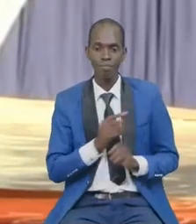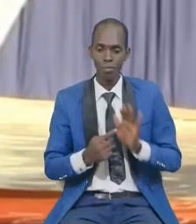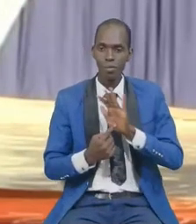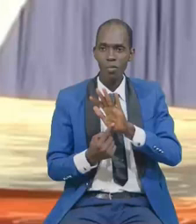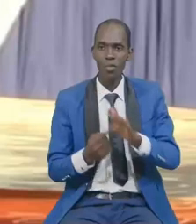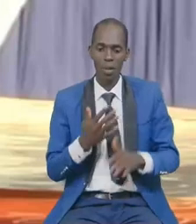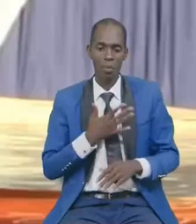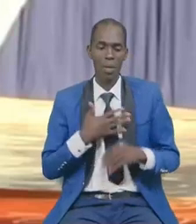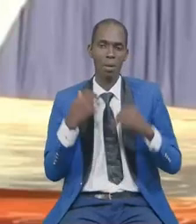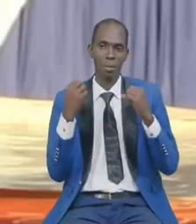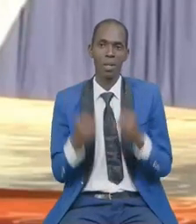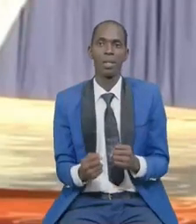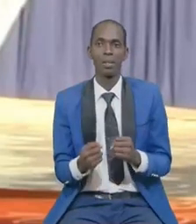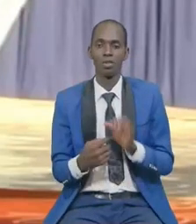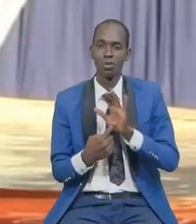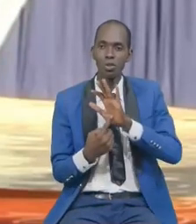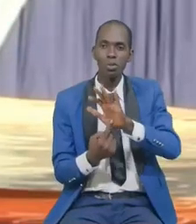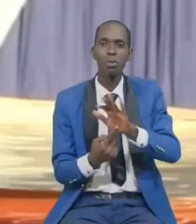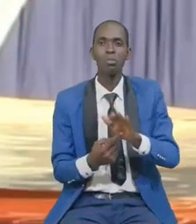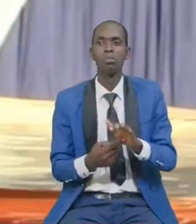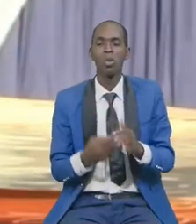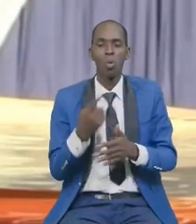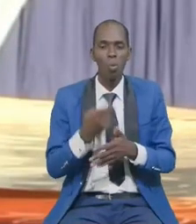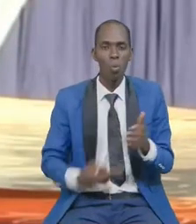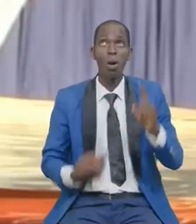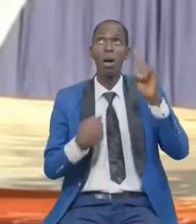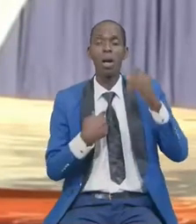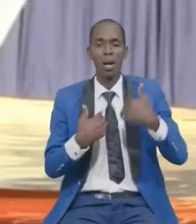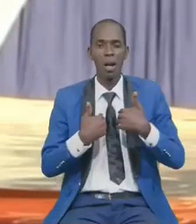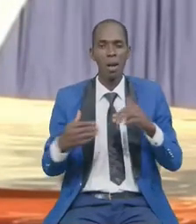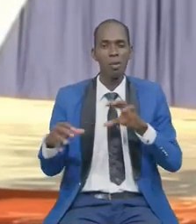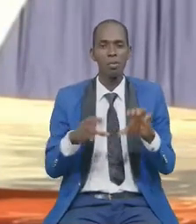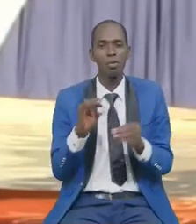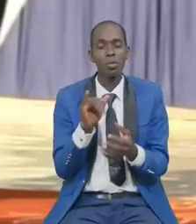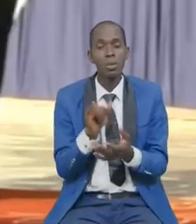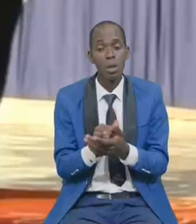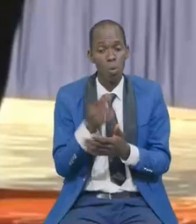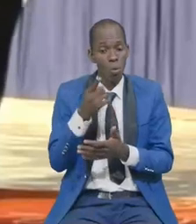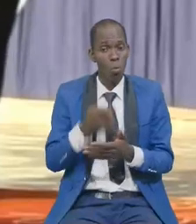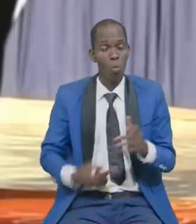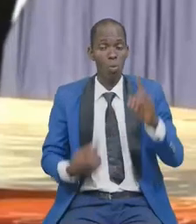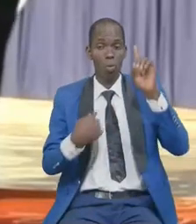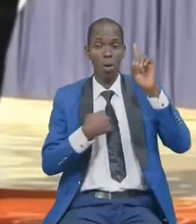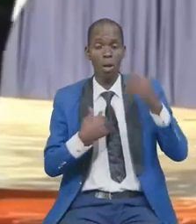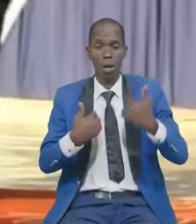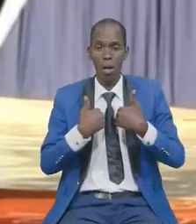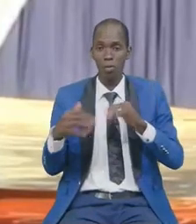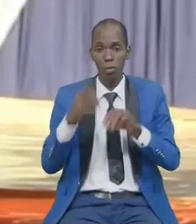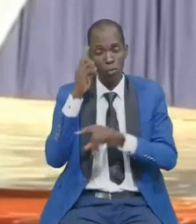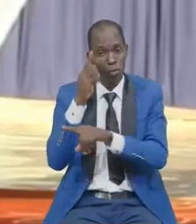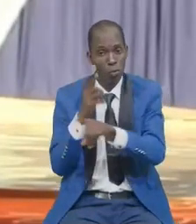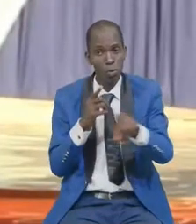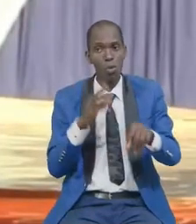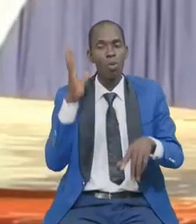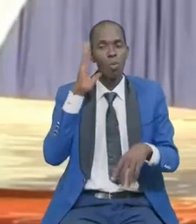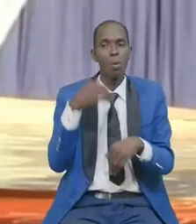puissance. Réfléchissez à ce que j'ai fait afin que ce que j'ai fait pour vous puisse laisser une